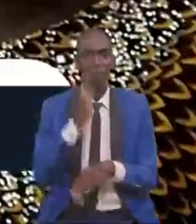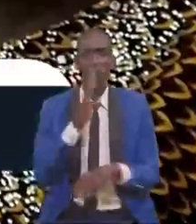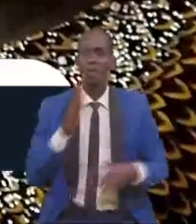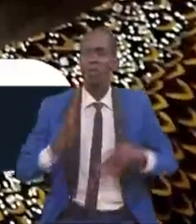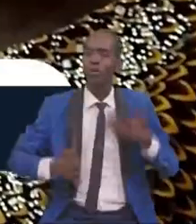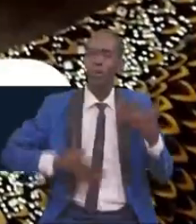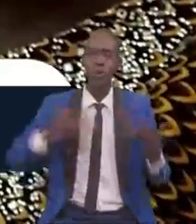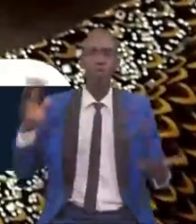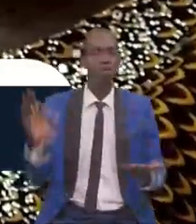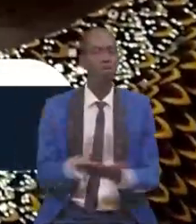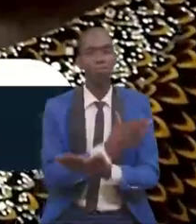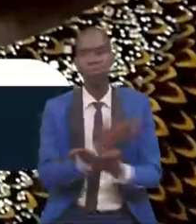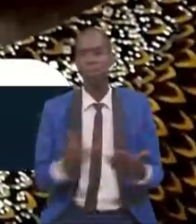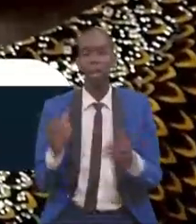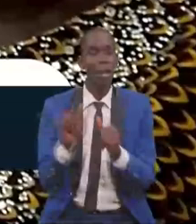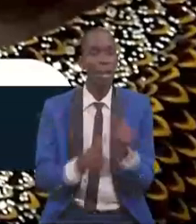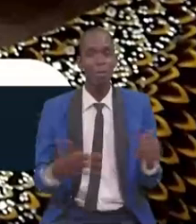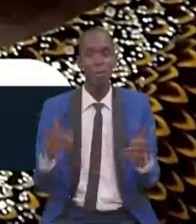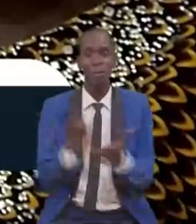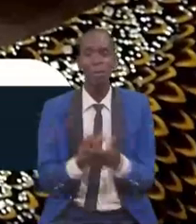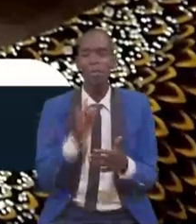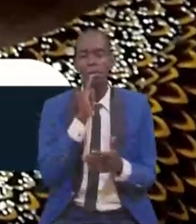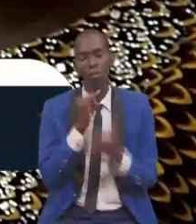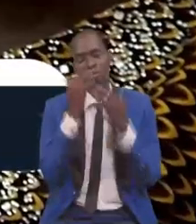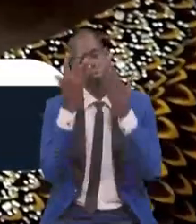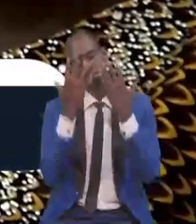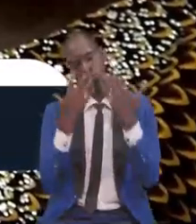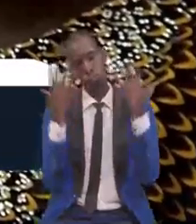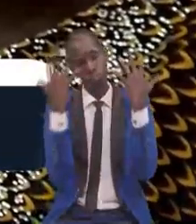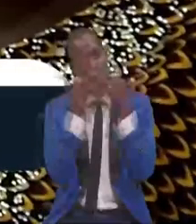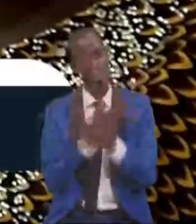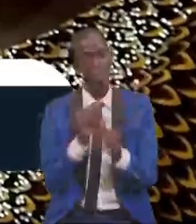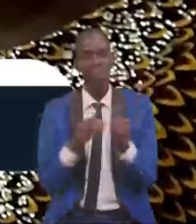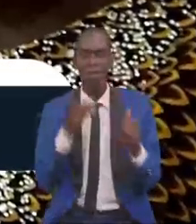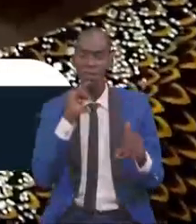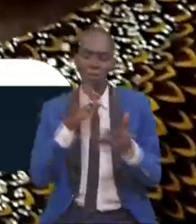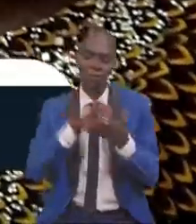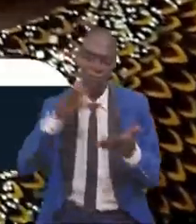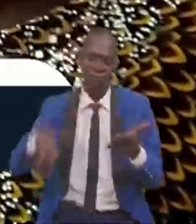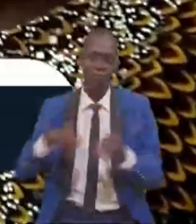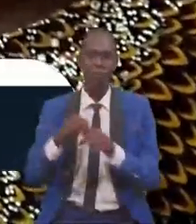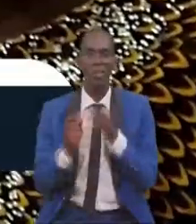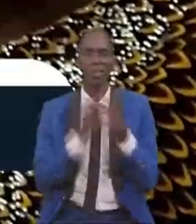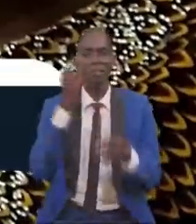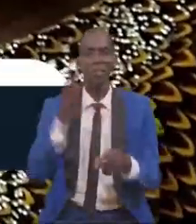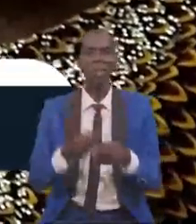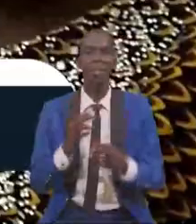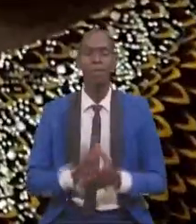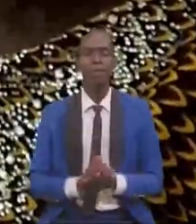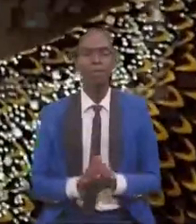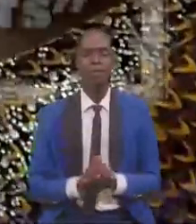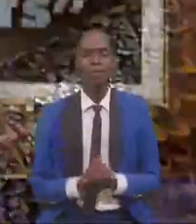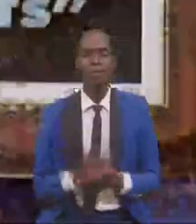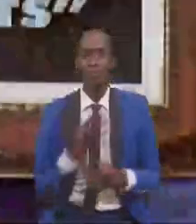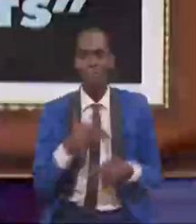cantique dans votre bouche, la joie dans votre vie, et tout ce qui était noir, triste, tout est ôté au nom de